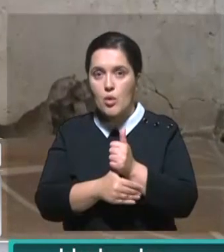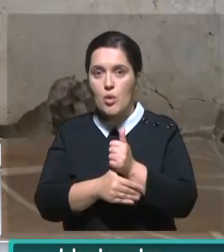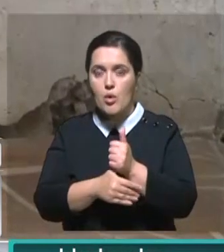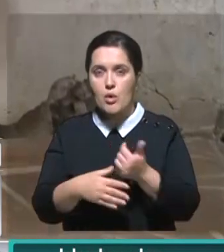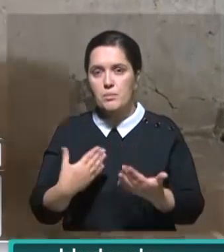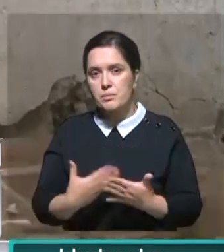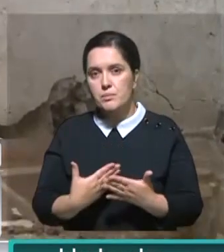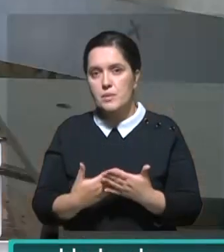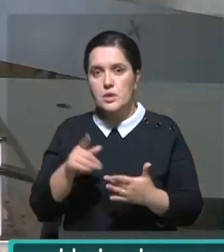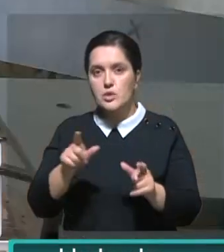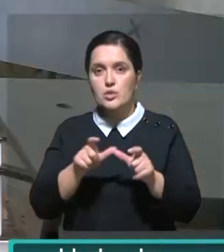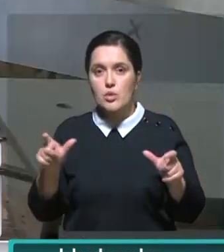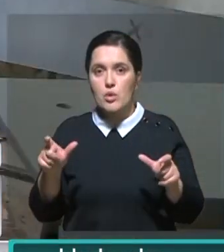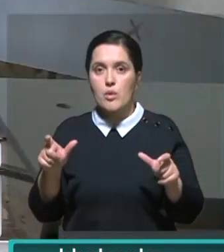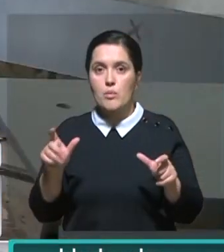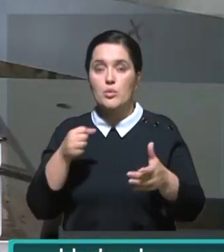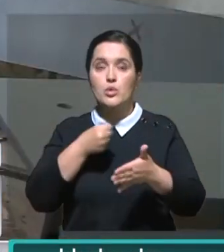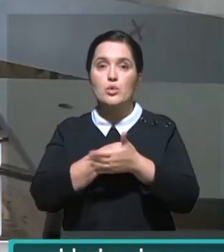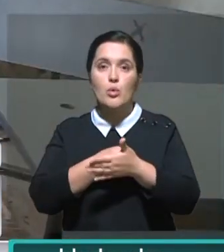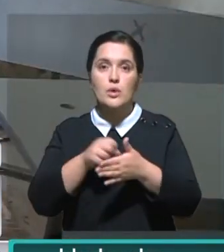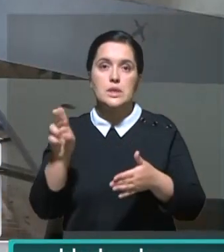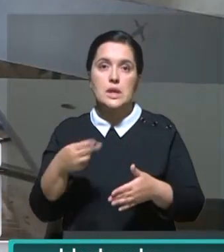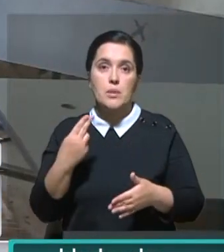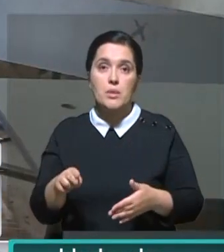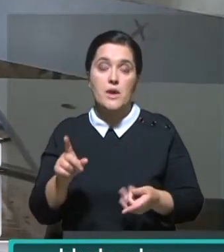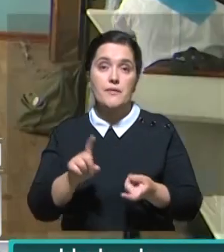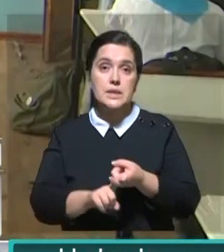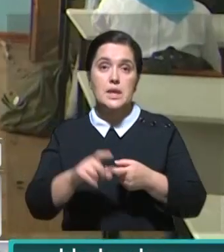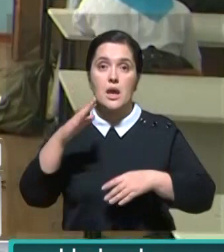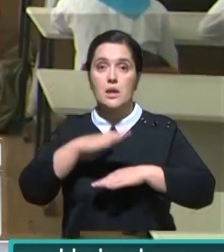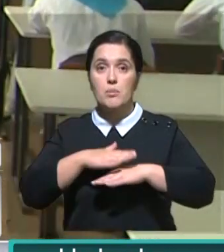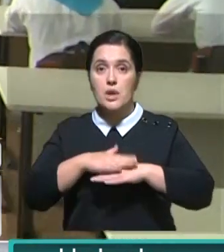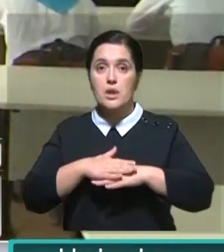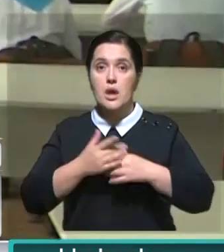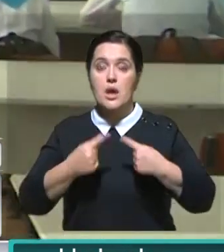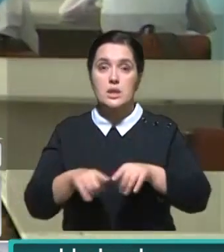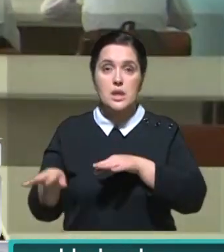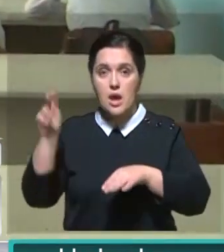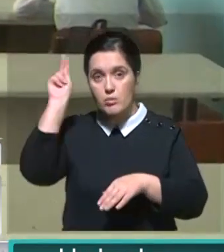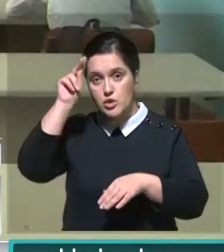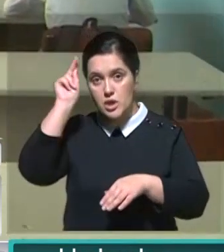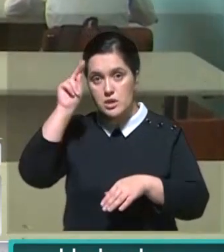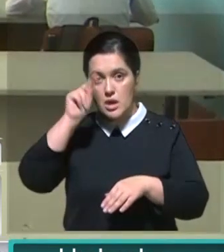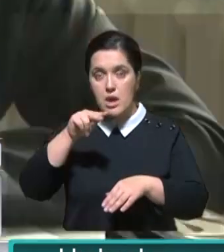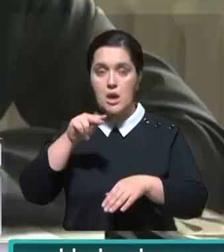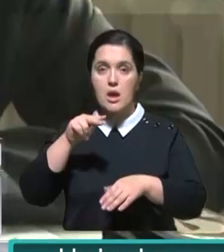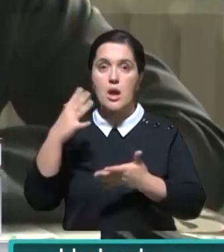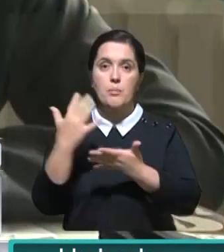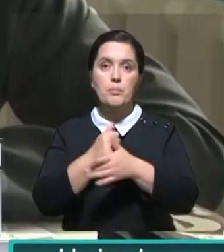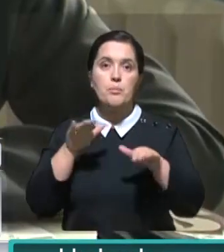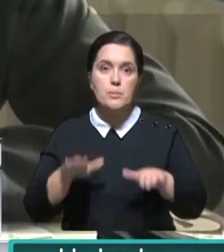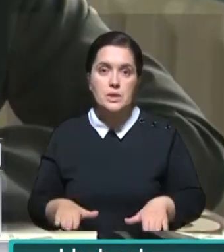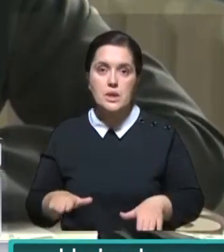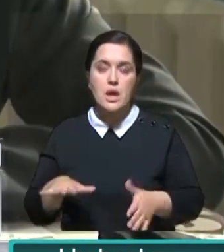Атырау. Ориентировочно в этих школах ремонт продлится до конца года. В этой связи акиматами в целях организации обучения определяются